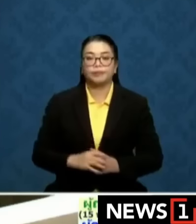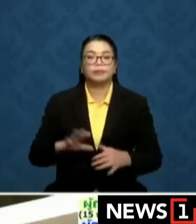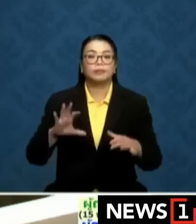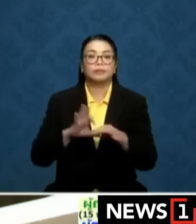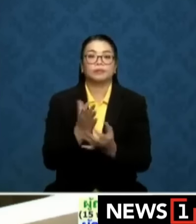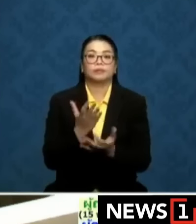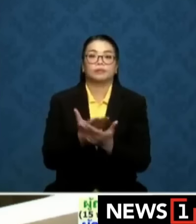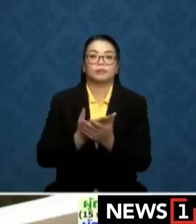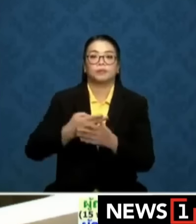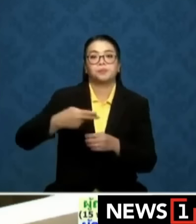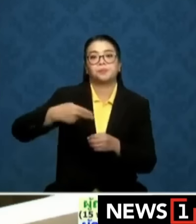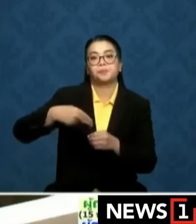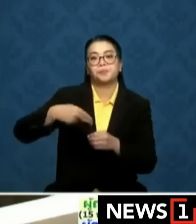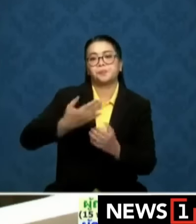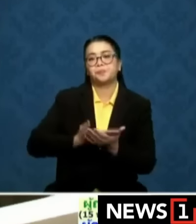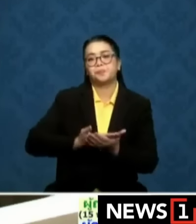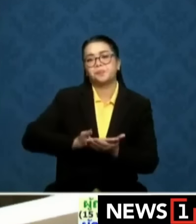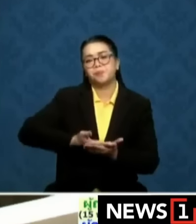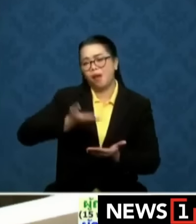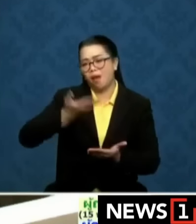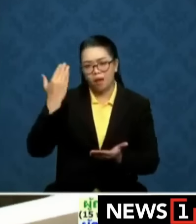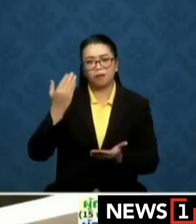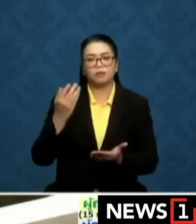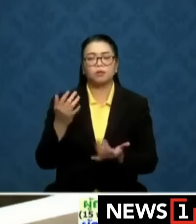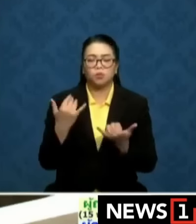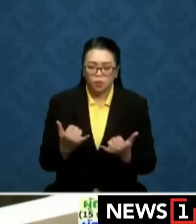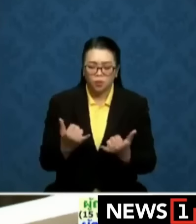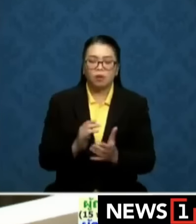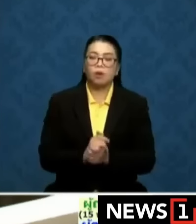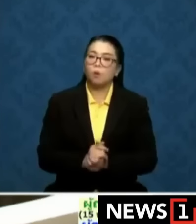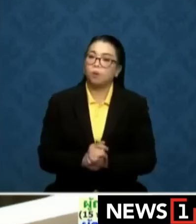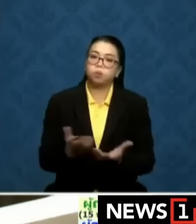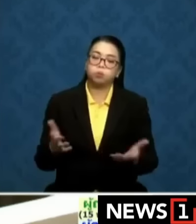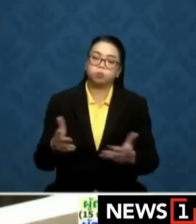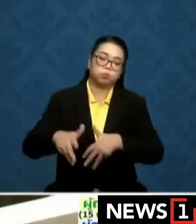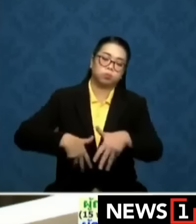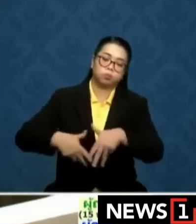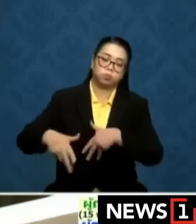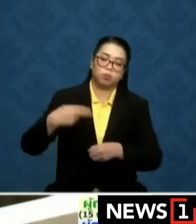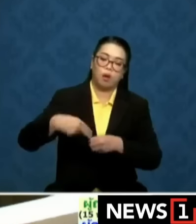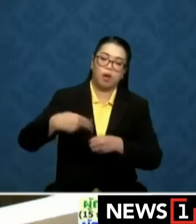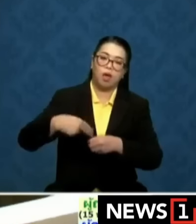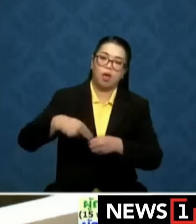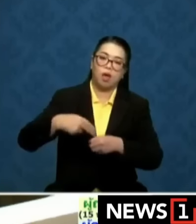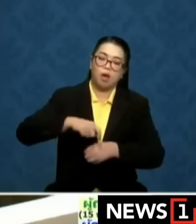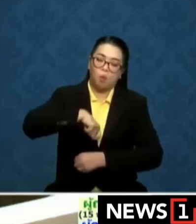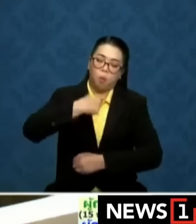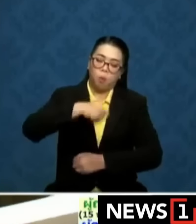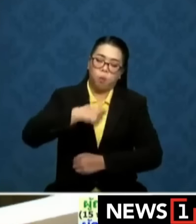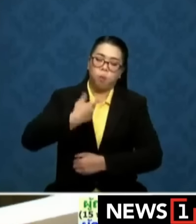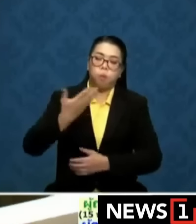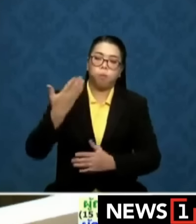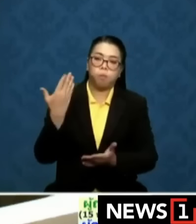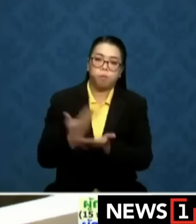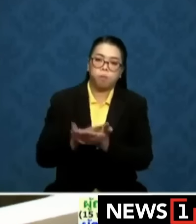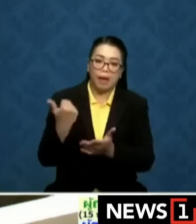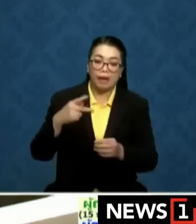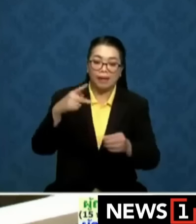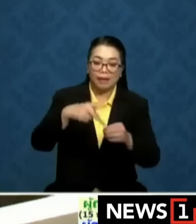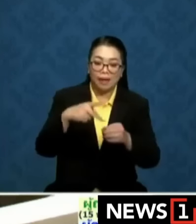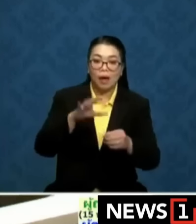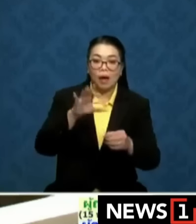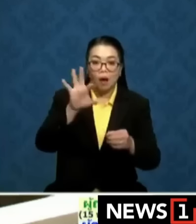การที่ออกมากำลังสร้างผลกระทบเชิงลบในระยะยาวคือเอาเงินกองทุนน้ำมันไปอุดหนุนดีเซลซึ่งเงินเข้ากองทุนน้ำมันมาจากคนใช้เบนซินนึกออก